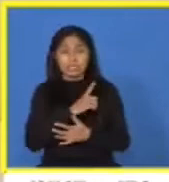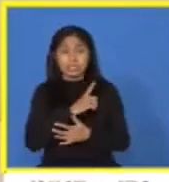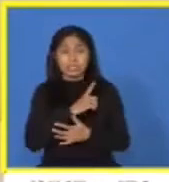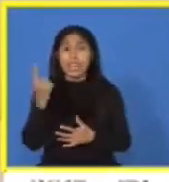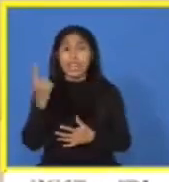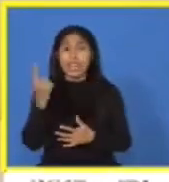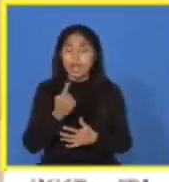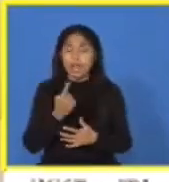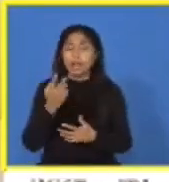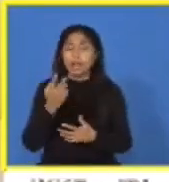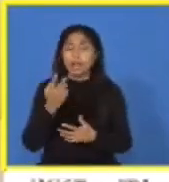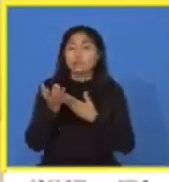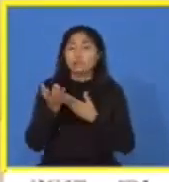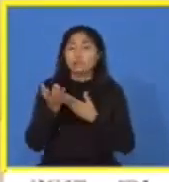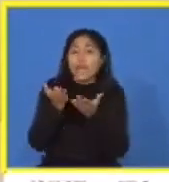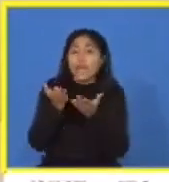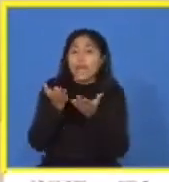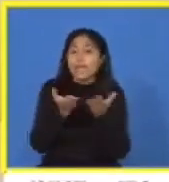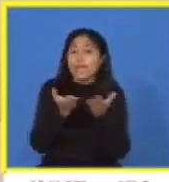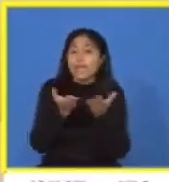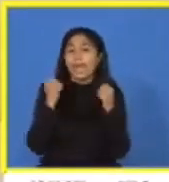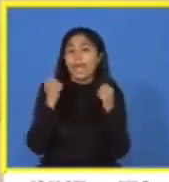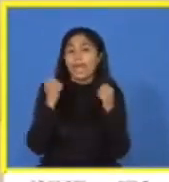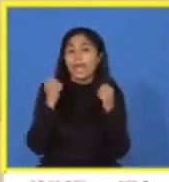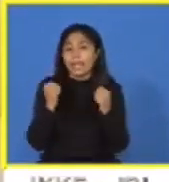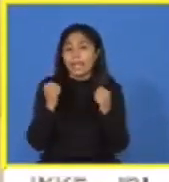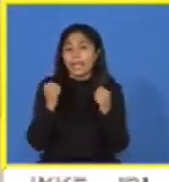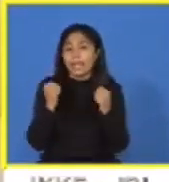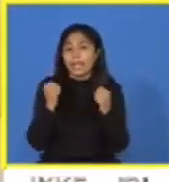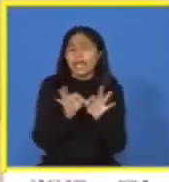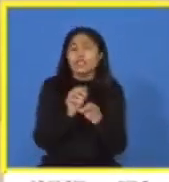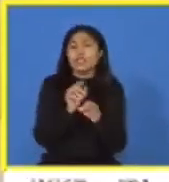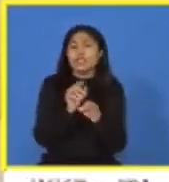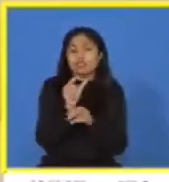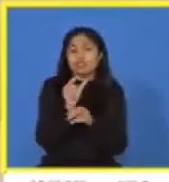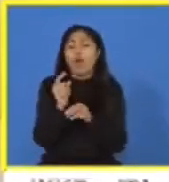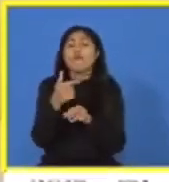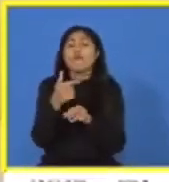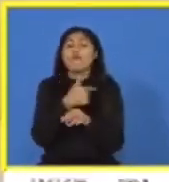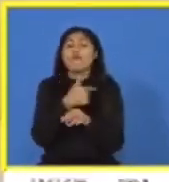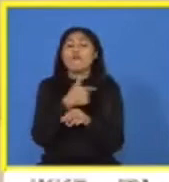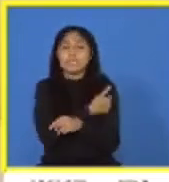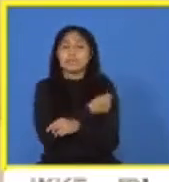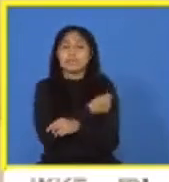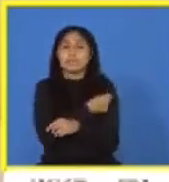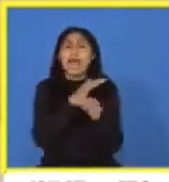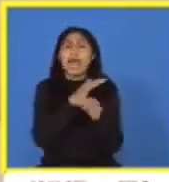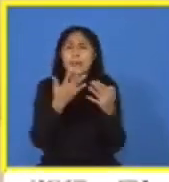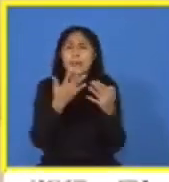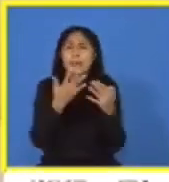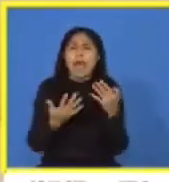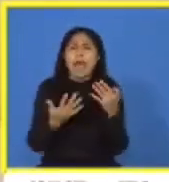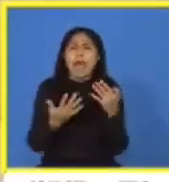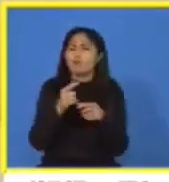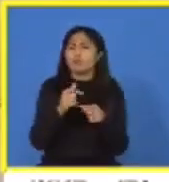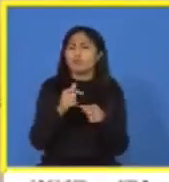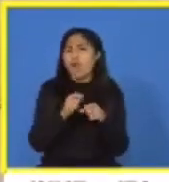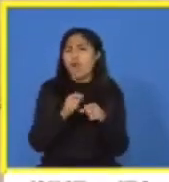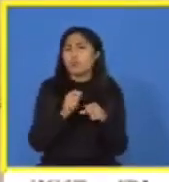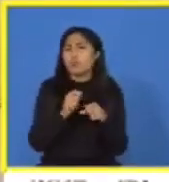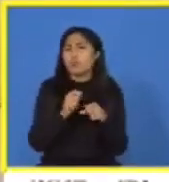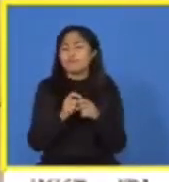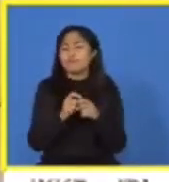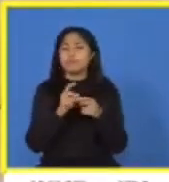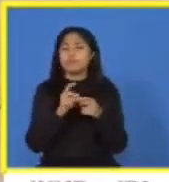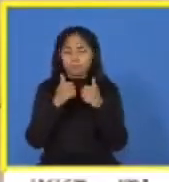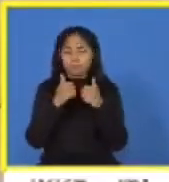lagi, layanan kesehatan terdekat untuk vaksin. Mendapatkan vaksin. Ya. Ya. Apalagi yang harus dilakukan? Jadi baik, kalau